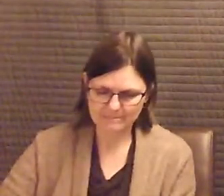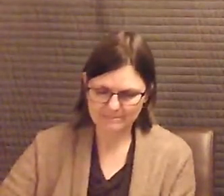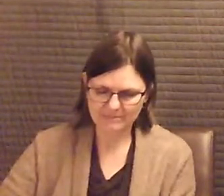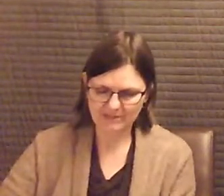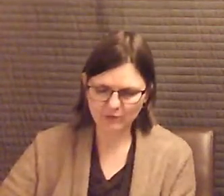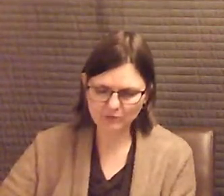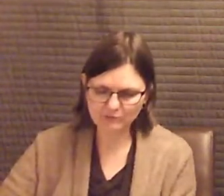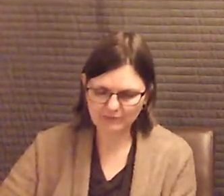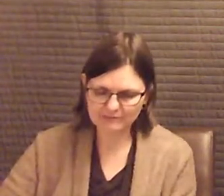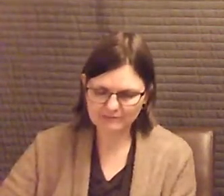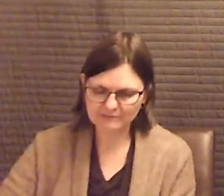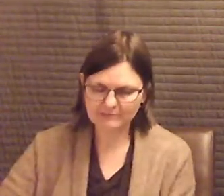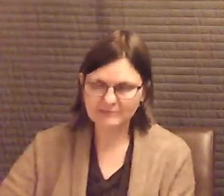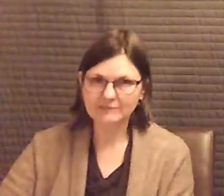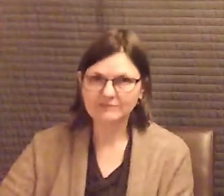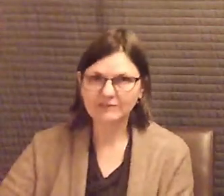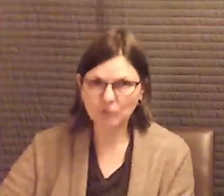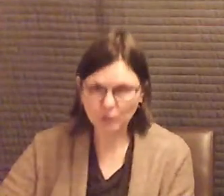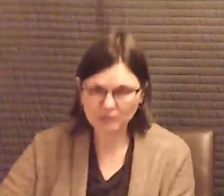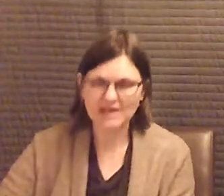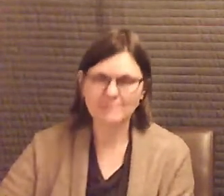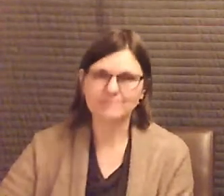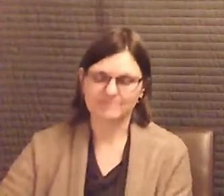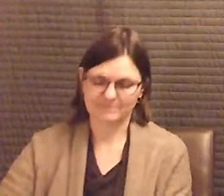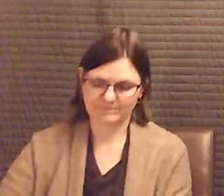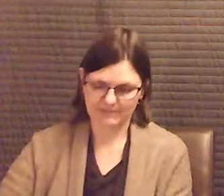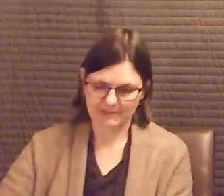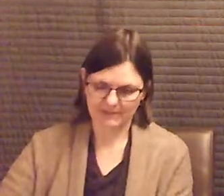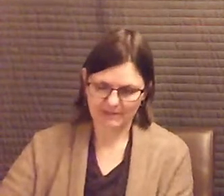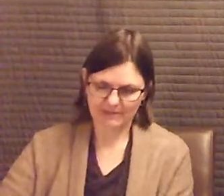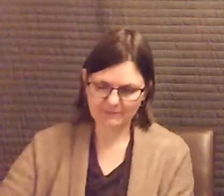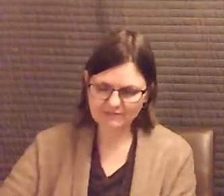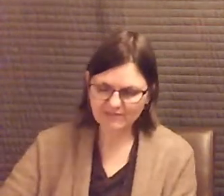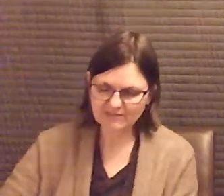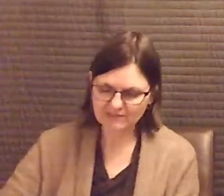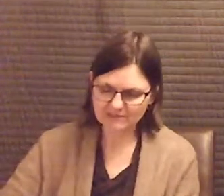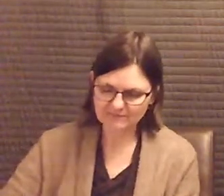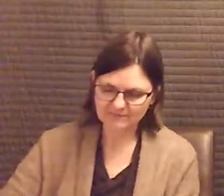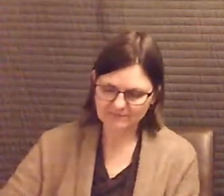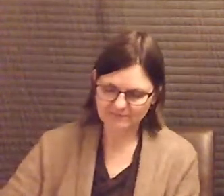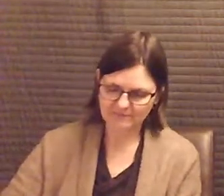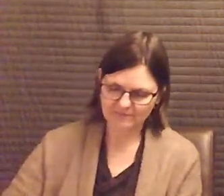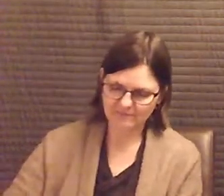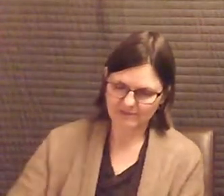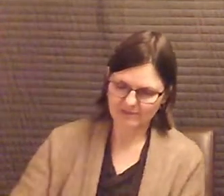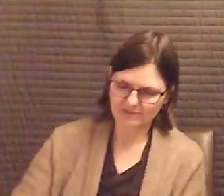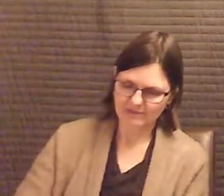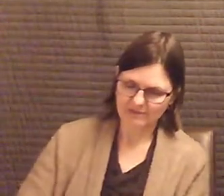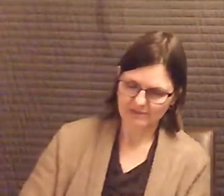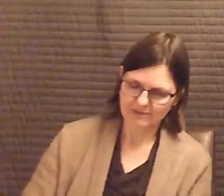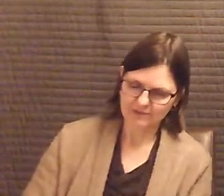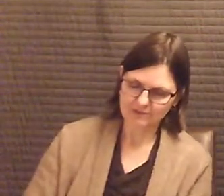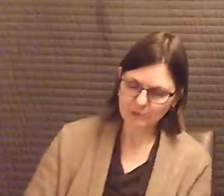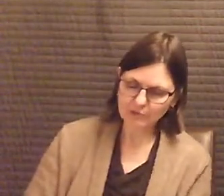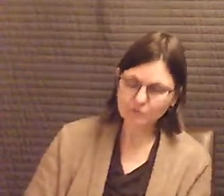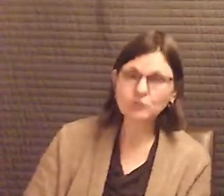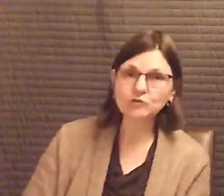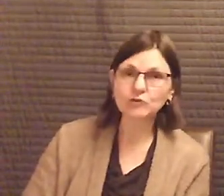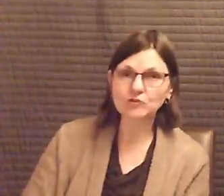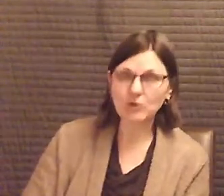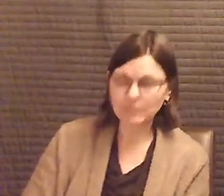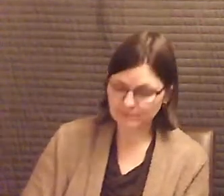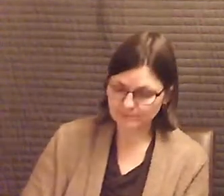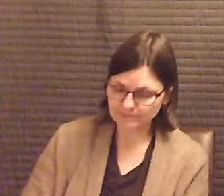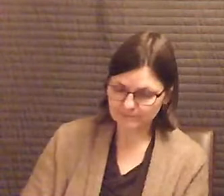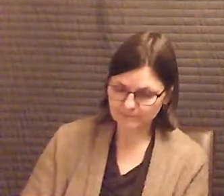je huisje van josafat ontbenen was gehoorzaam industrie die het is 20 devil's early in de honing 's morgens vroeg